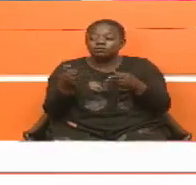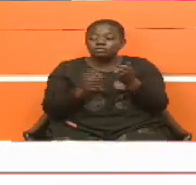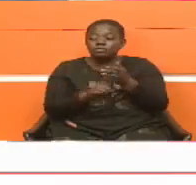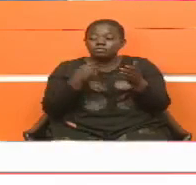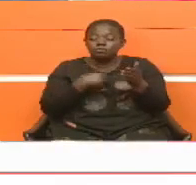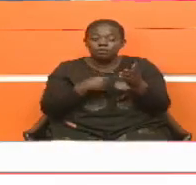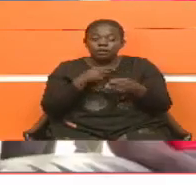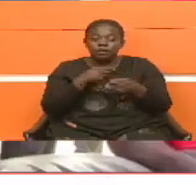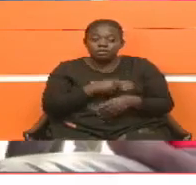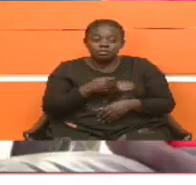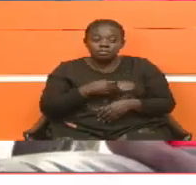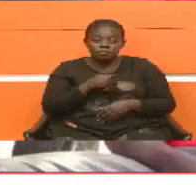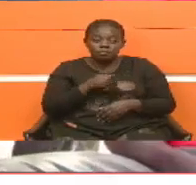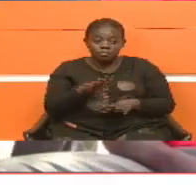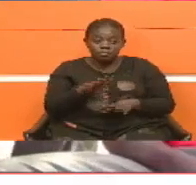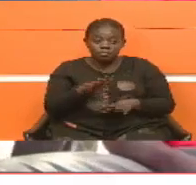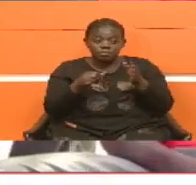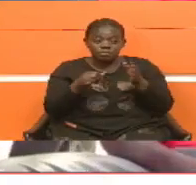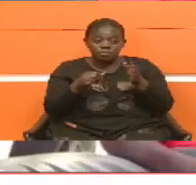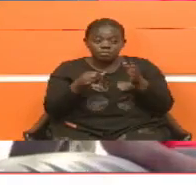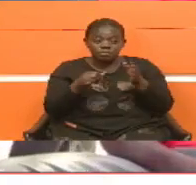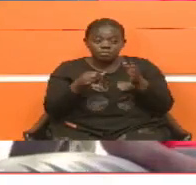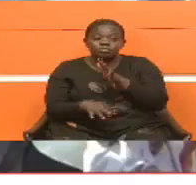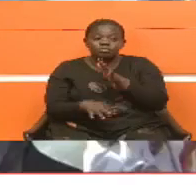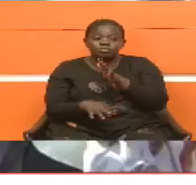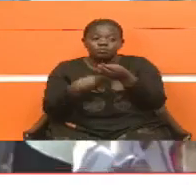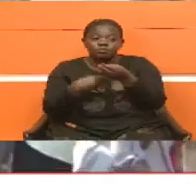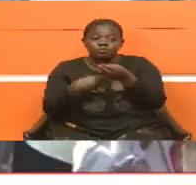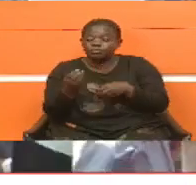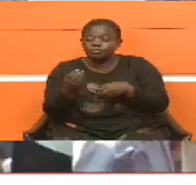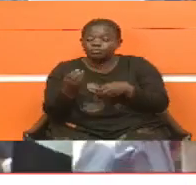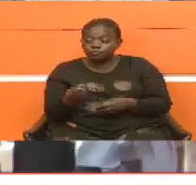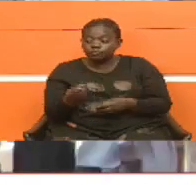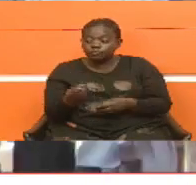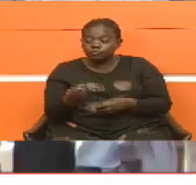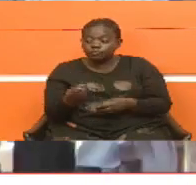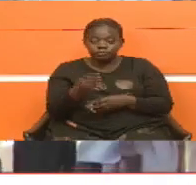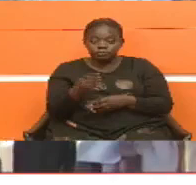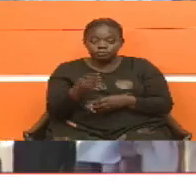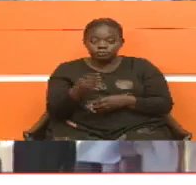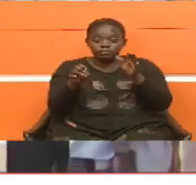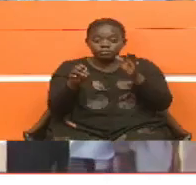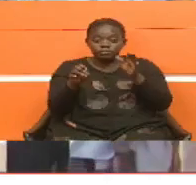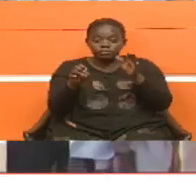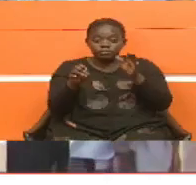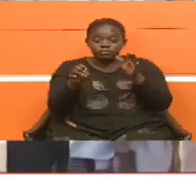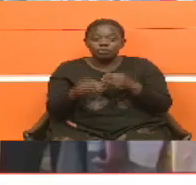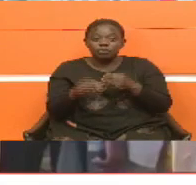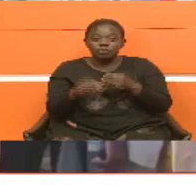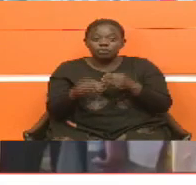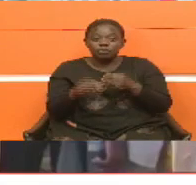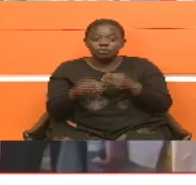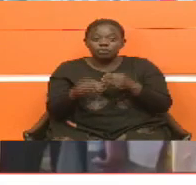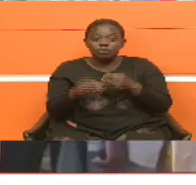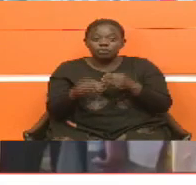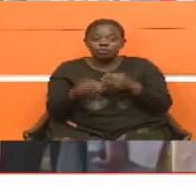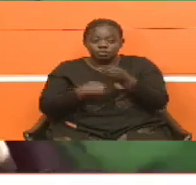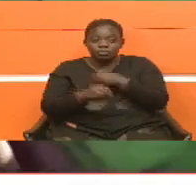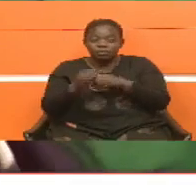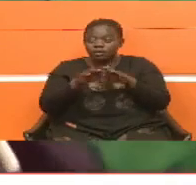gye yatulekera laganti ye yakola ki ye yagulawo. Ababaddewo bawadde obujulizi nti omukadde ye yagulira ettaka